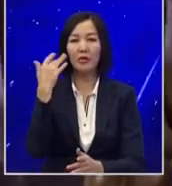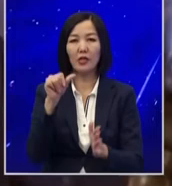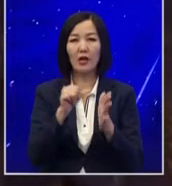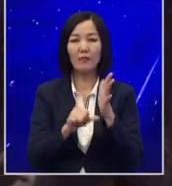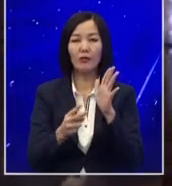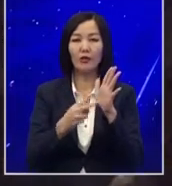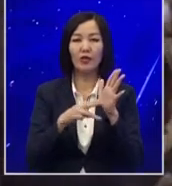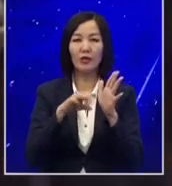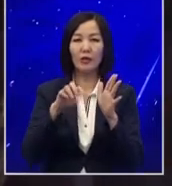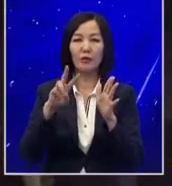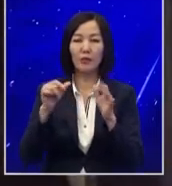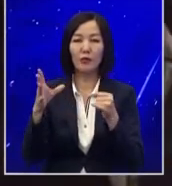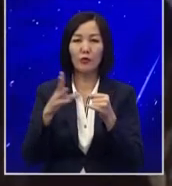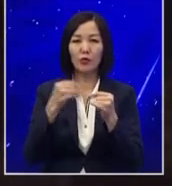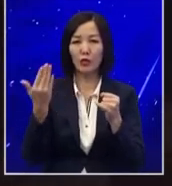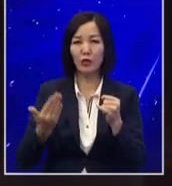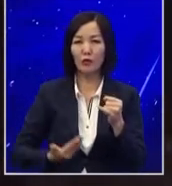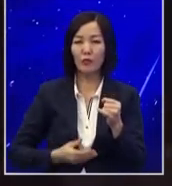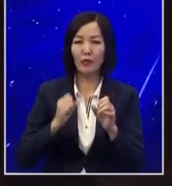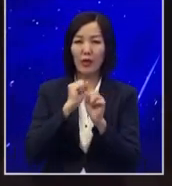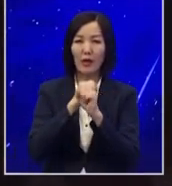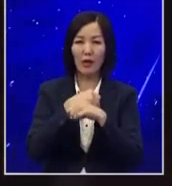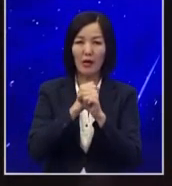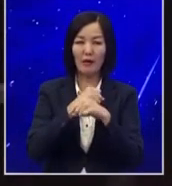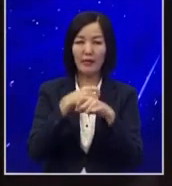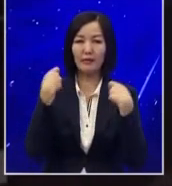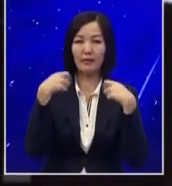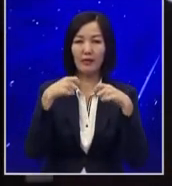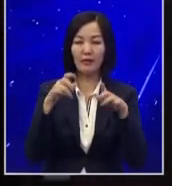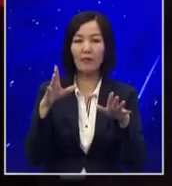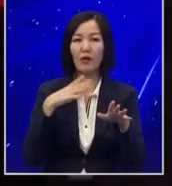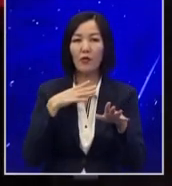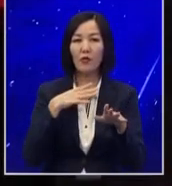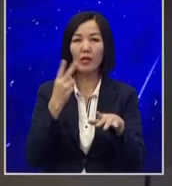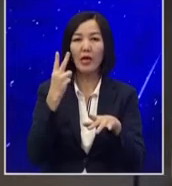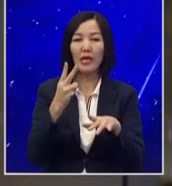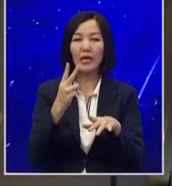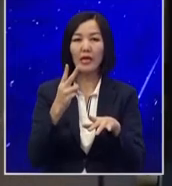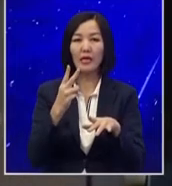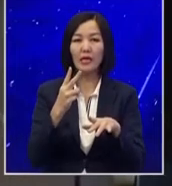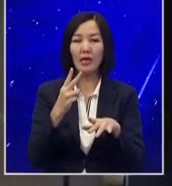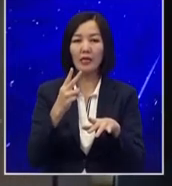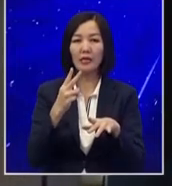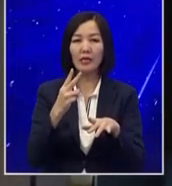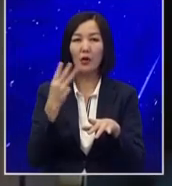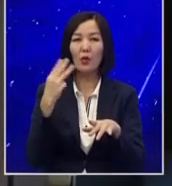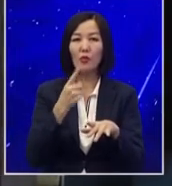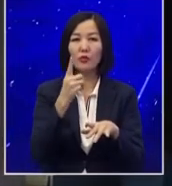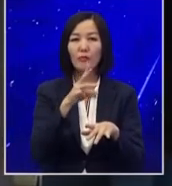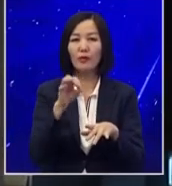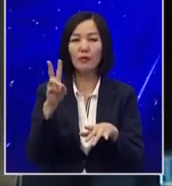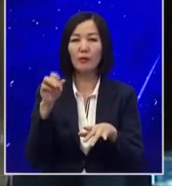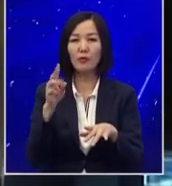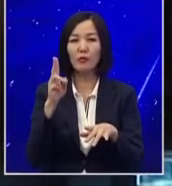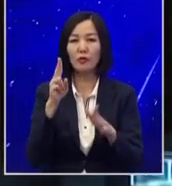миллион жыл бұрын өмір сүрген тиранозаврдың қаңқасы сатылымға қойылды. Стен есімді қосаяқты жануар аукционда 31 миллион